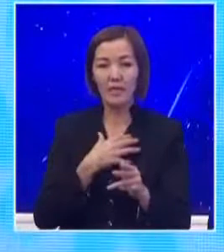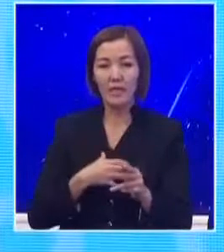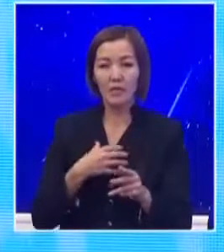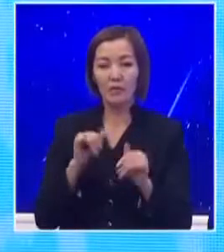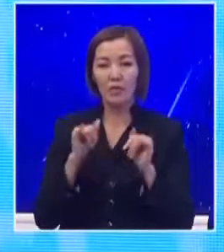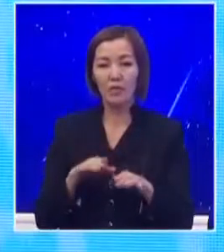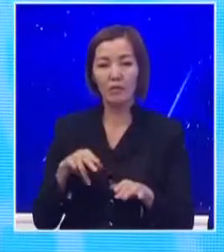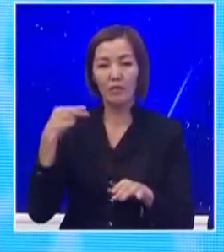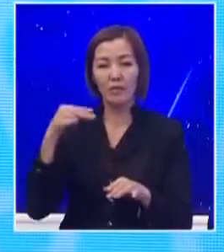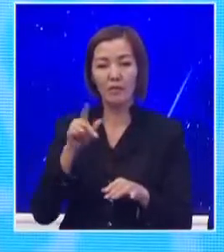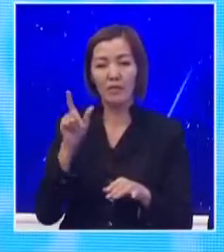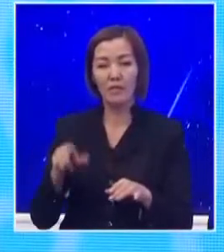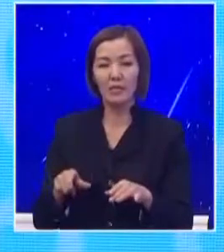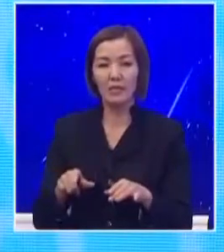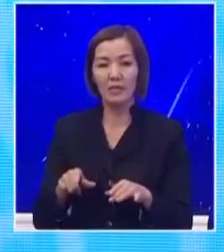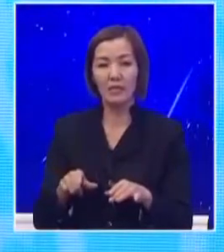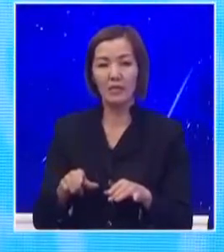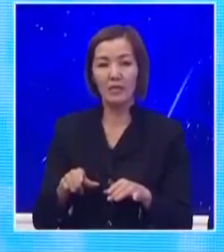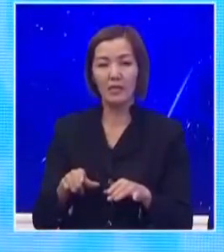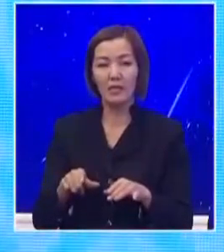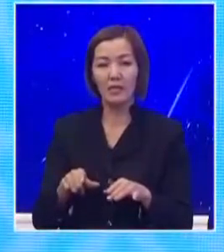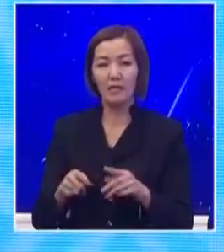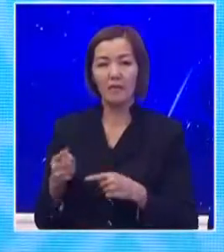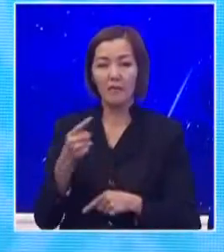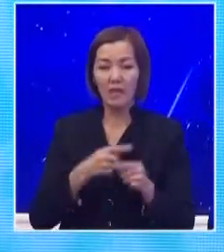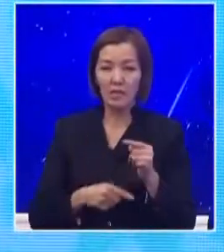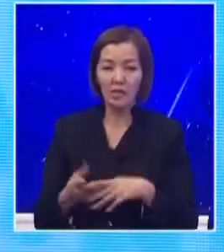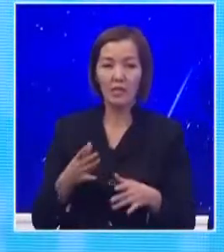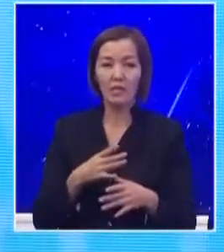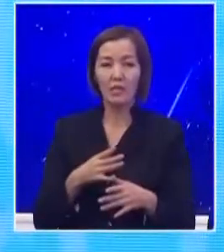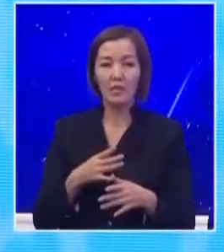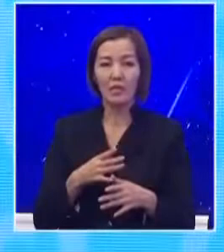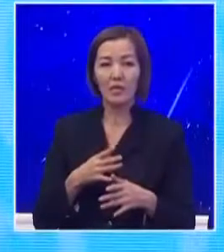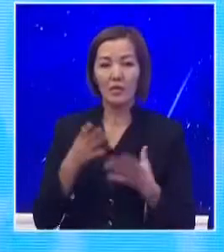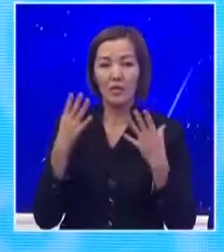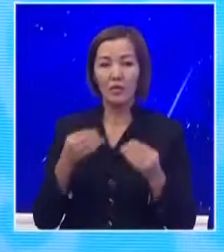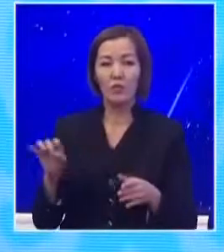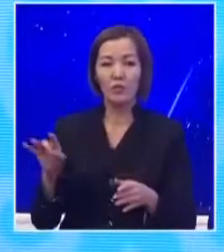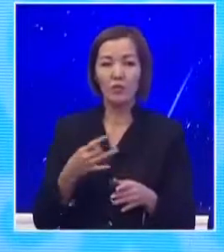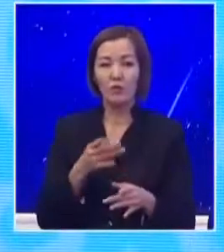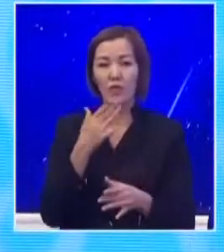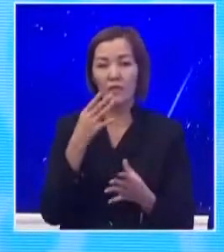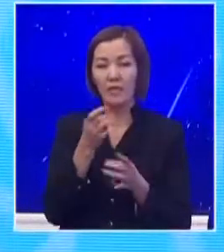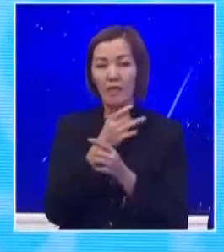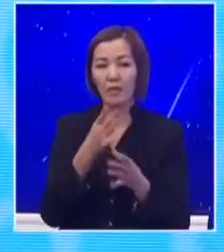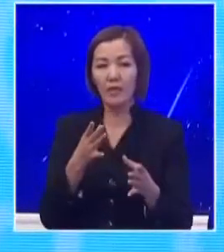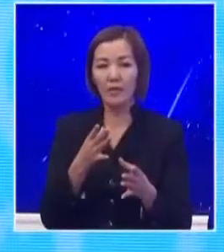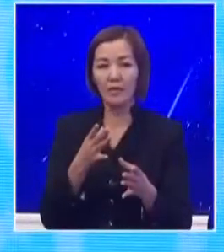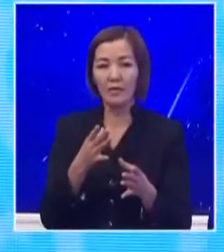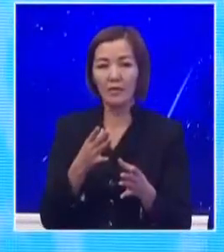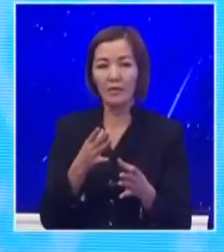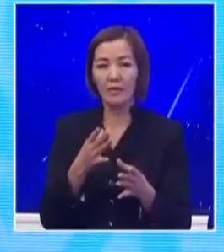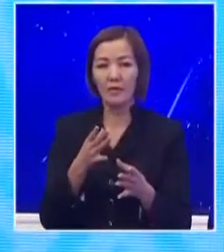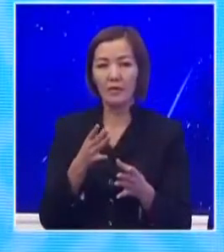решение президента страны о возвращении Дню Республики статуса национального праздника, ставшего